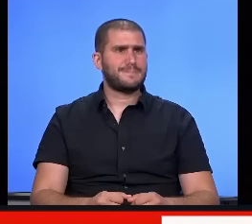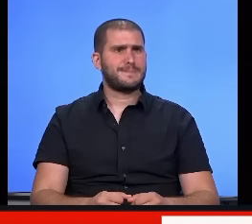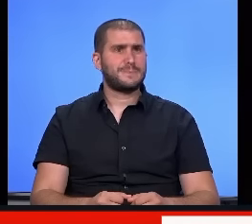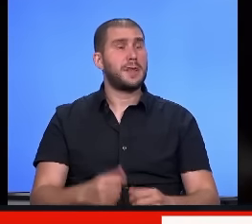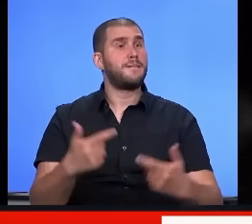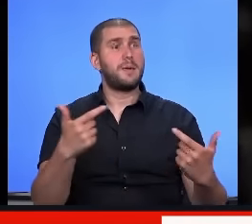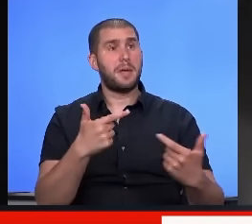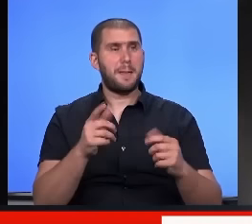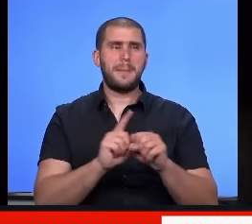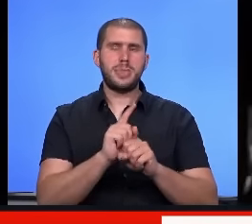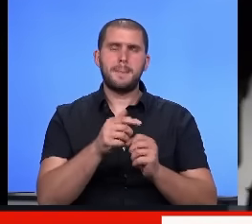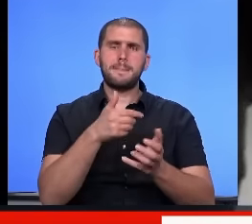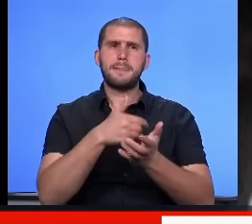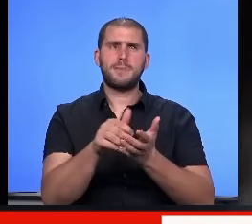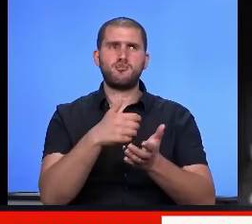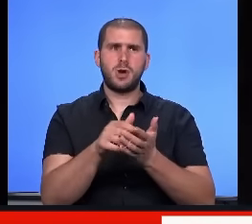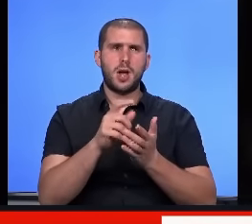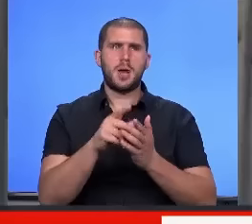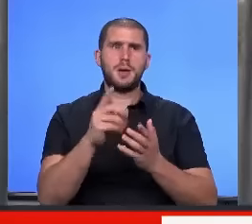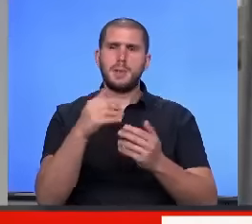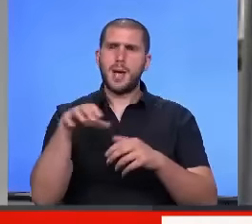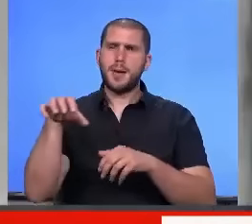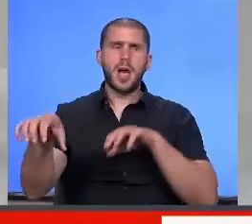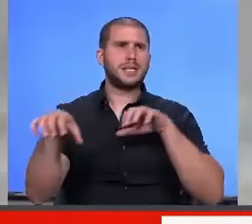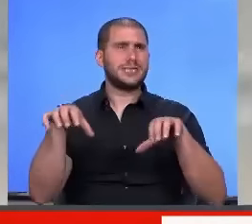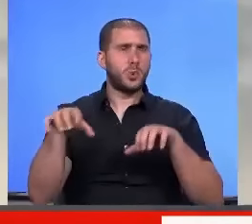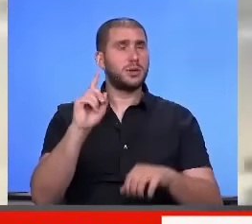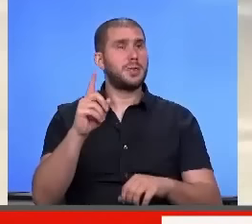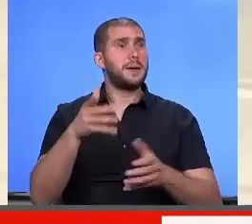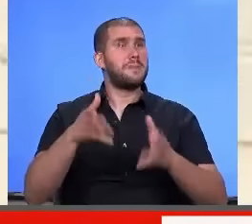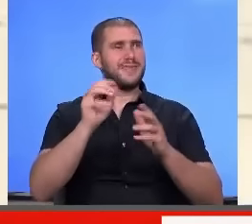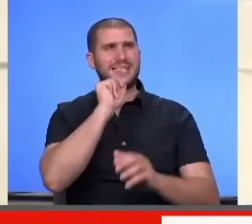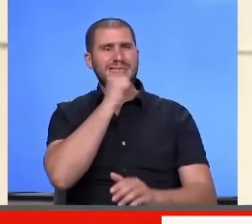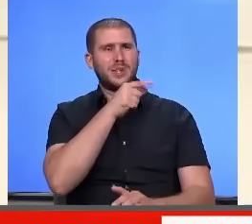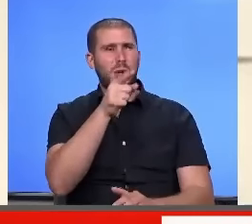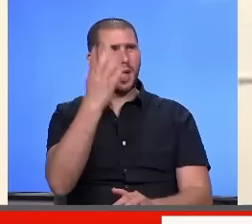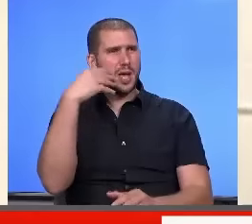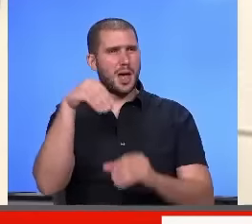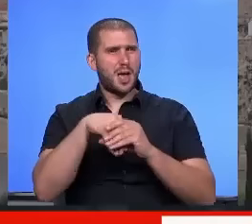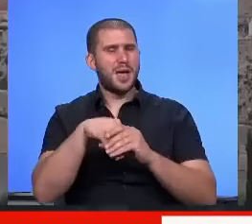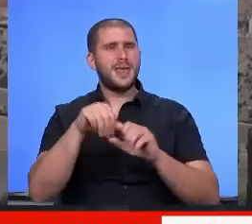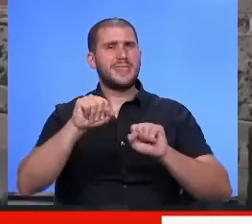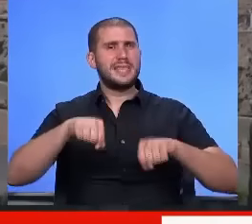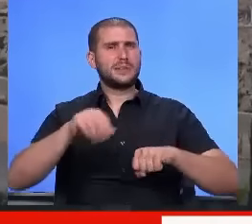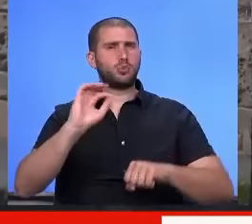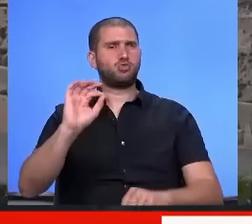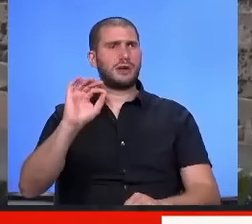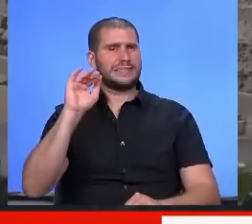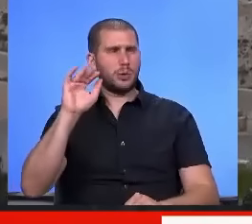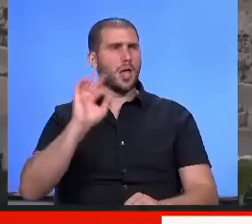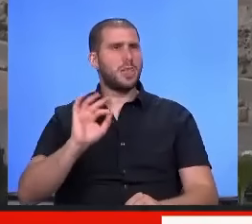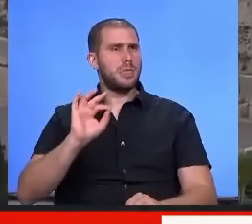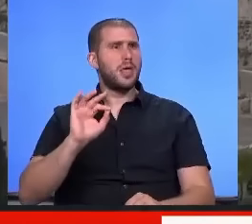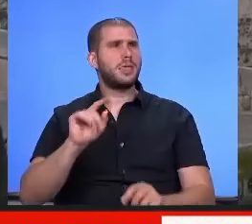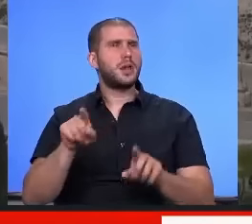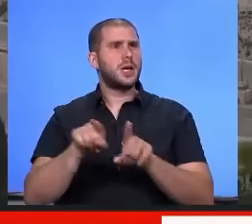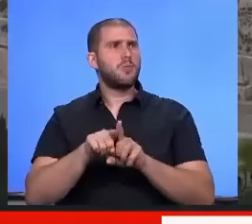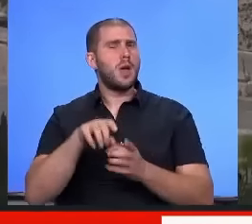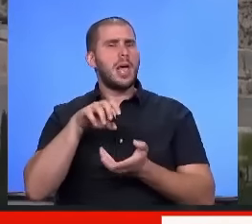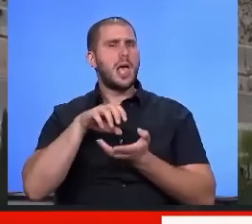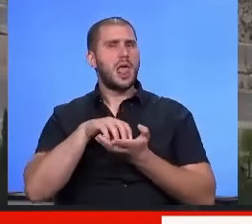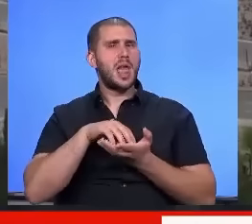ואכן המלחמה בינתיים נמשכת בכמה חזיתות. אותו מבנה היסטורי שבו שכנה הנציגות הסעודית נמצא במשהו היום ליבה של